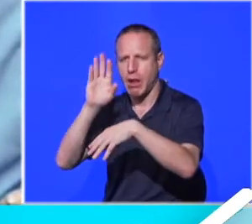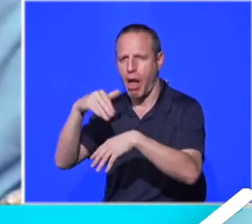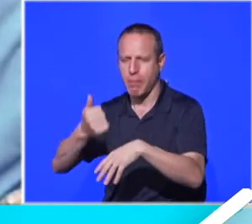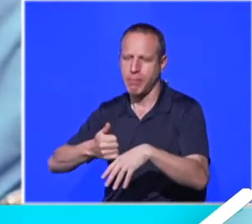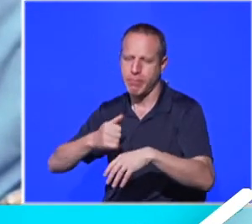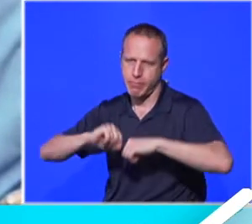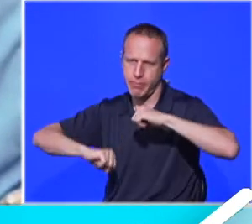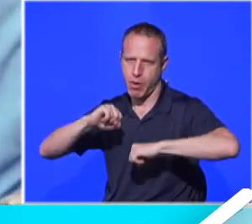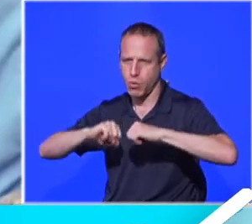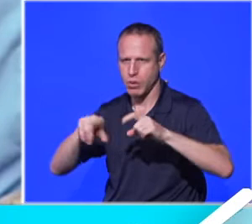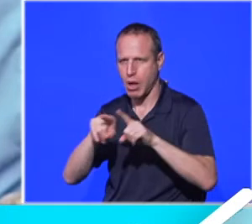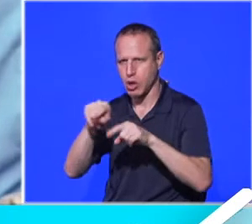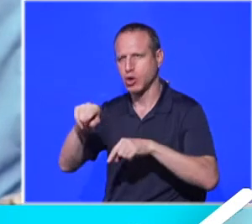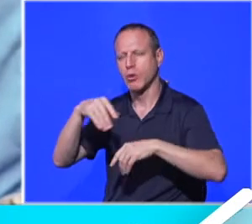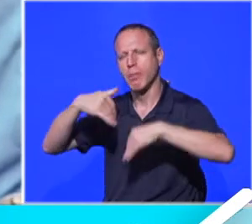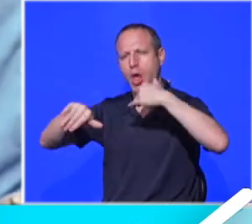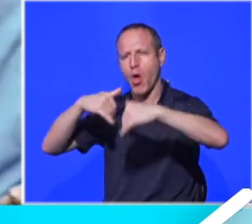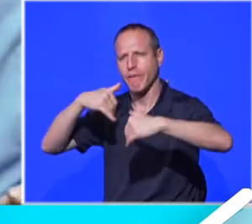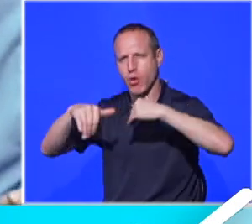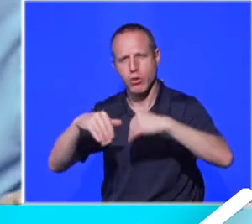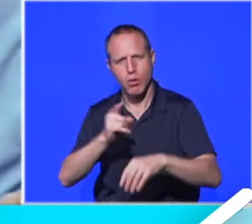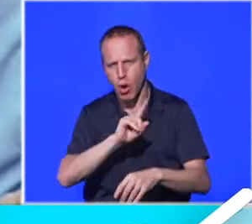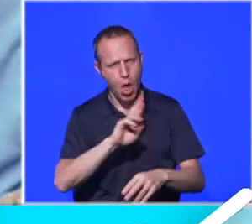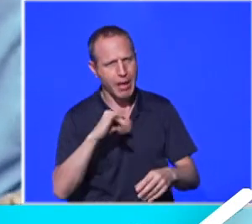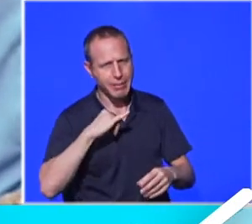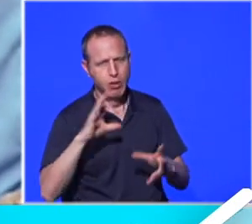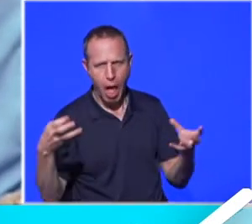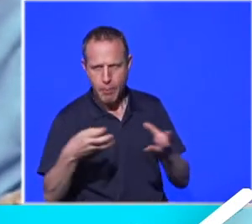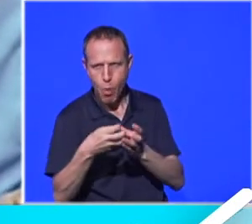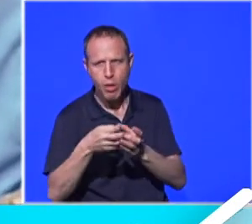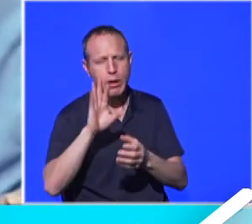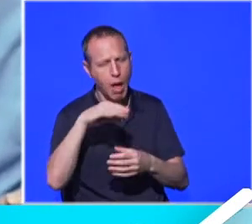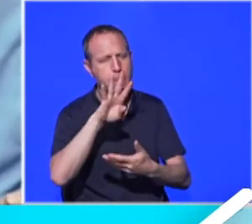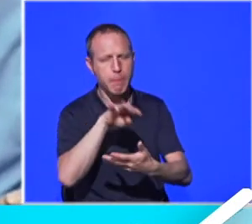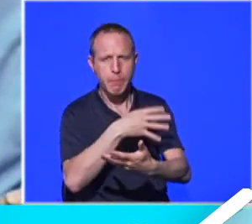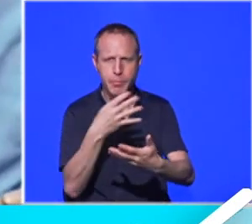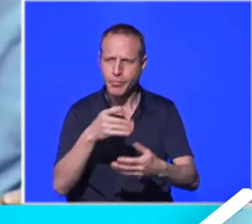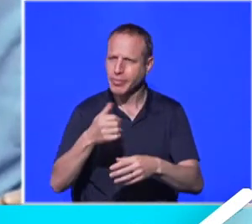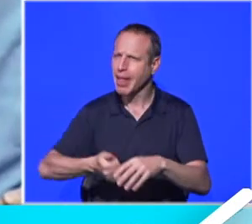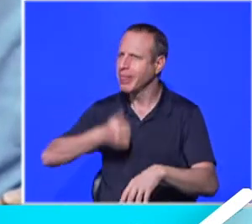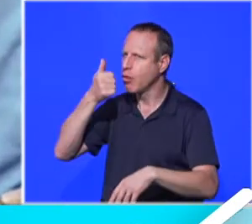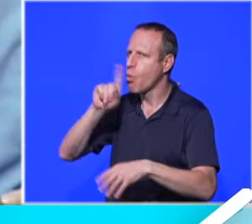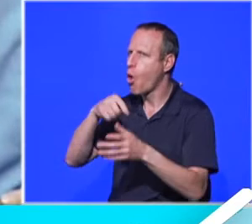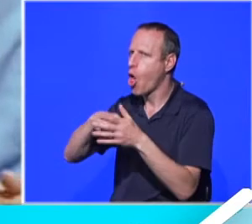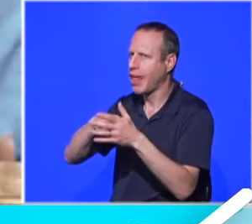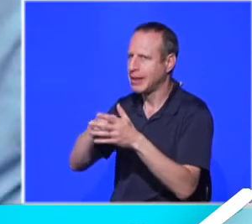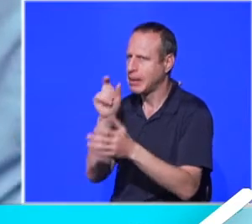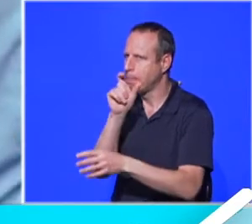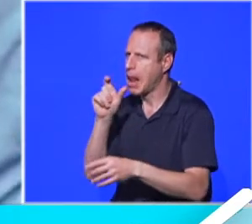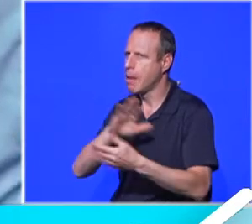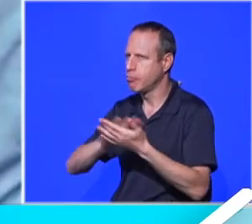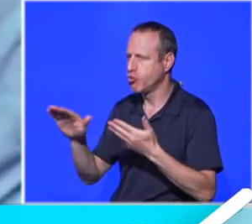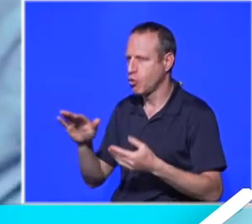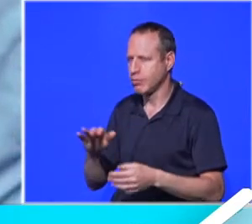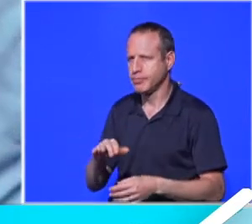להתנהלות כזאת ברחובות? לא רק עניין של חמולתי, זה עניין של גם המנגנון של... או בניהול לא תקין, בקיצור, במילים פשוטות. לא, אני